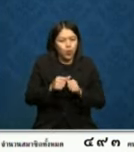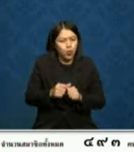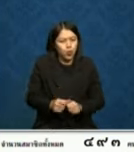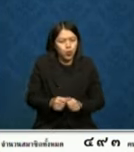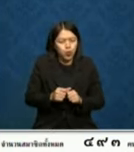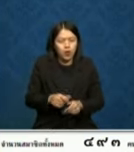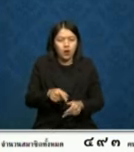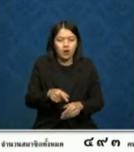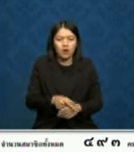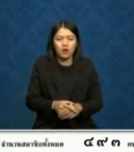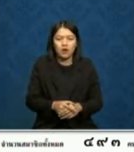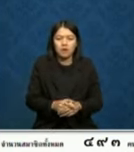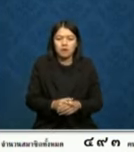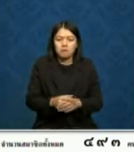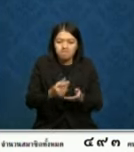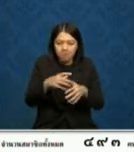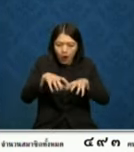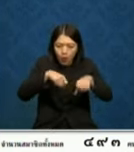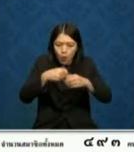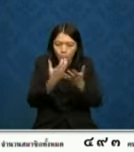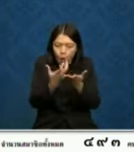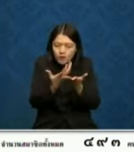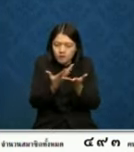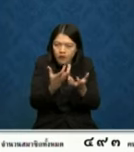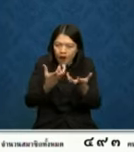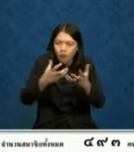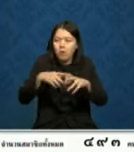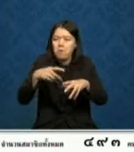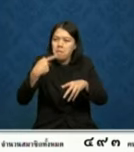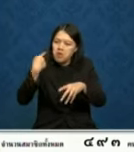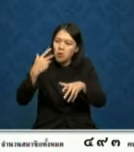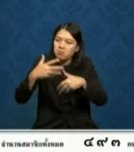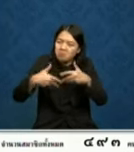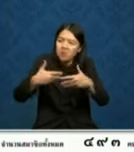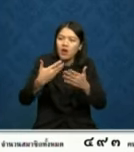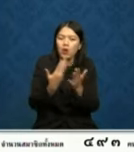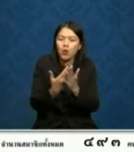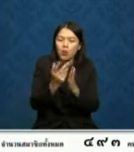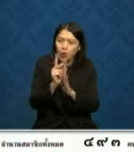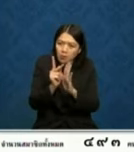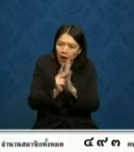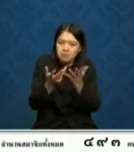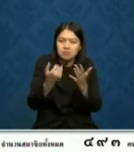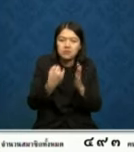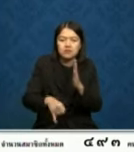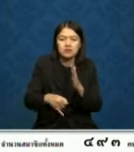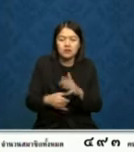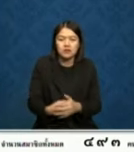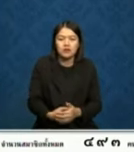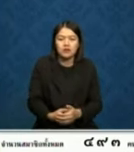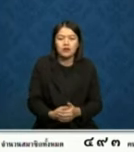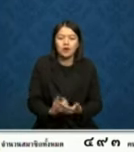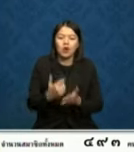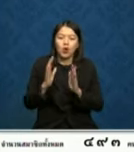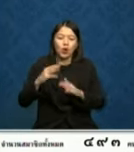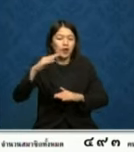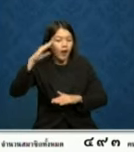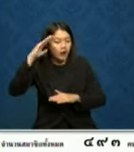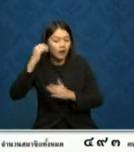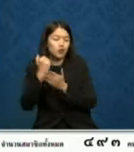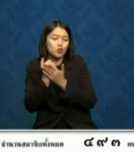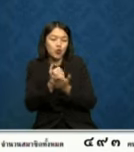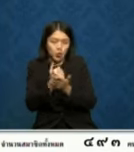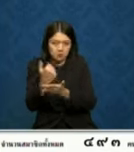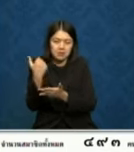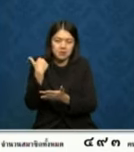ที่แล้วก็เก็บเกี่ยวผลประโยชน์ต่ออยู่นะครับไม่ว่าจะโดยผิดกฎหมายแล้วก็มีเจ้าหน้าที่คอยอำนวยความสะดวกหรือ